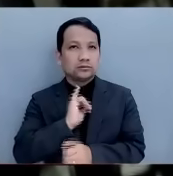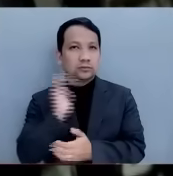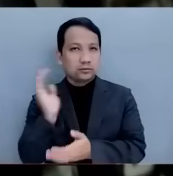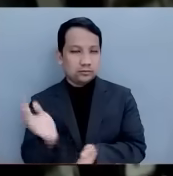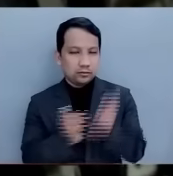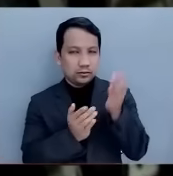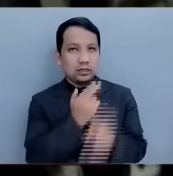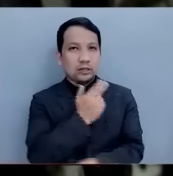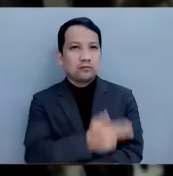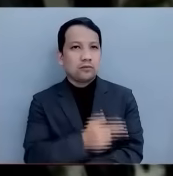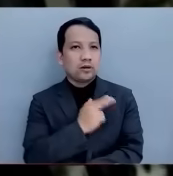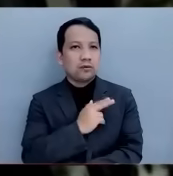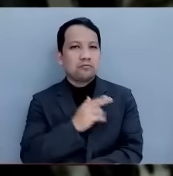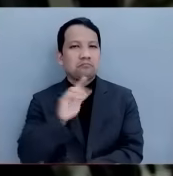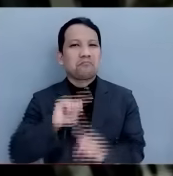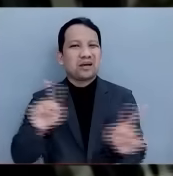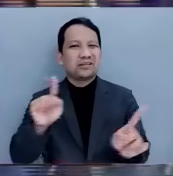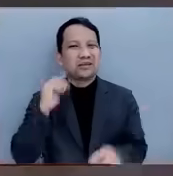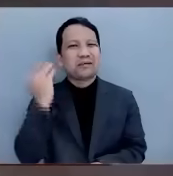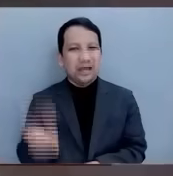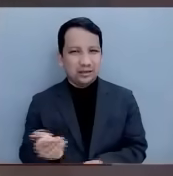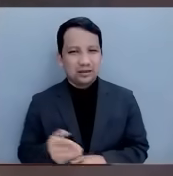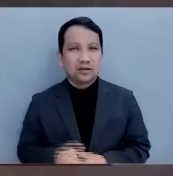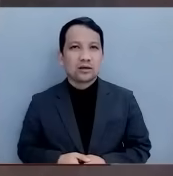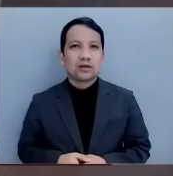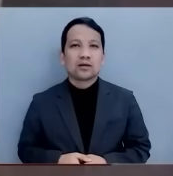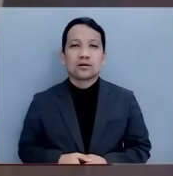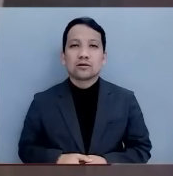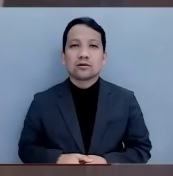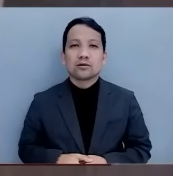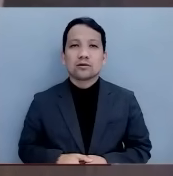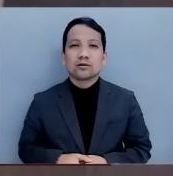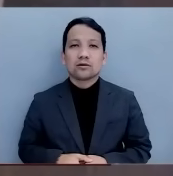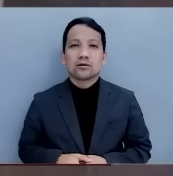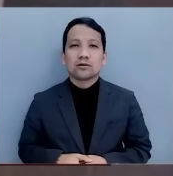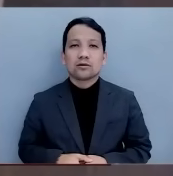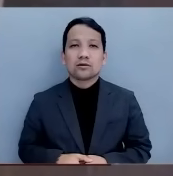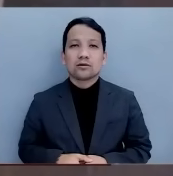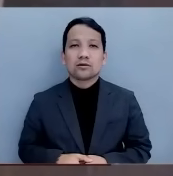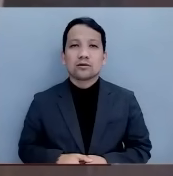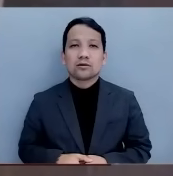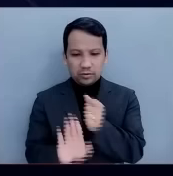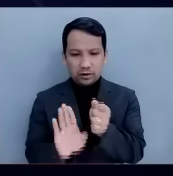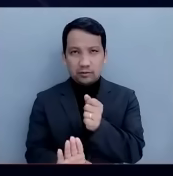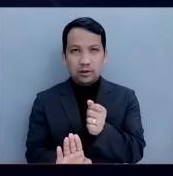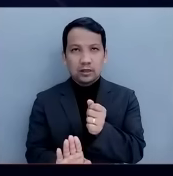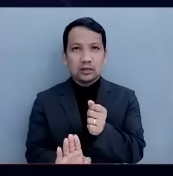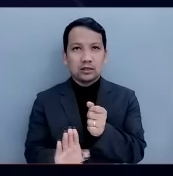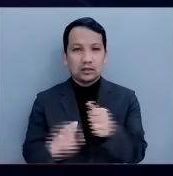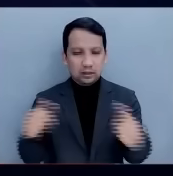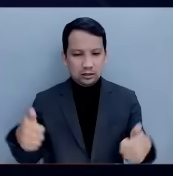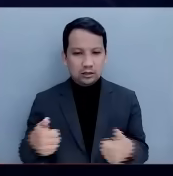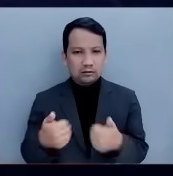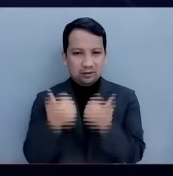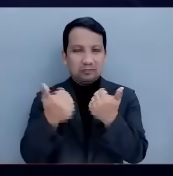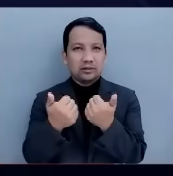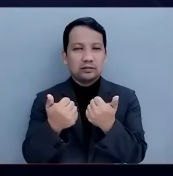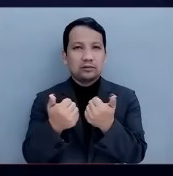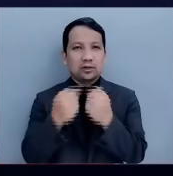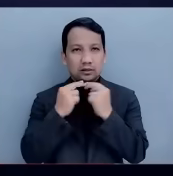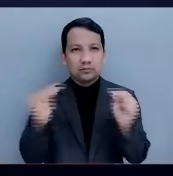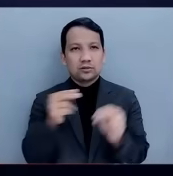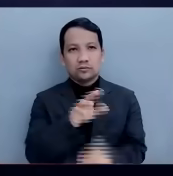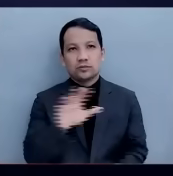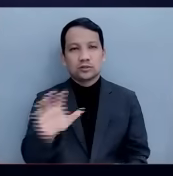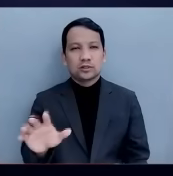biktima pero namatay rin kalaunan. Base sa investigasyon, biglang pagpreno ang sanhi ng aksidente. Nagbabalita mula